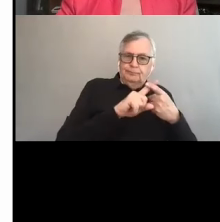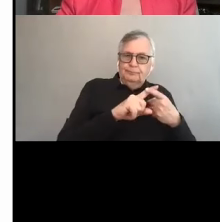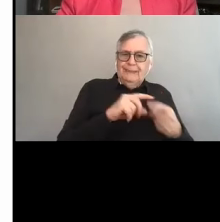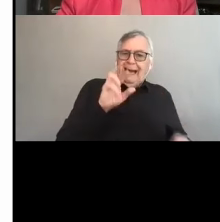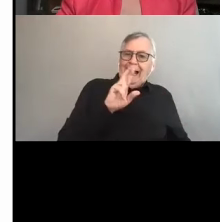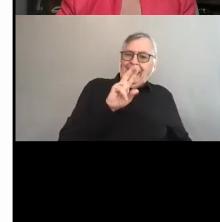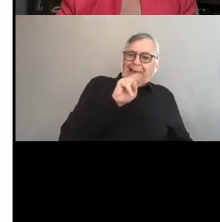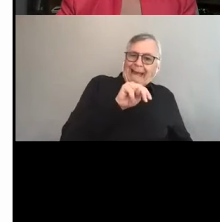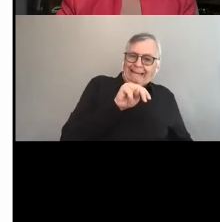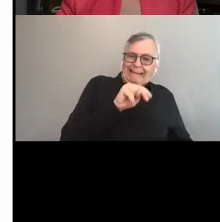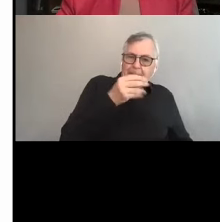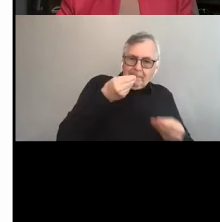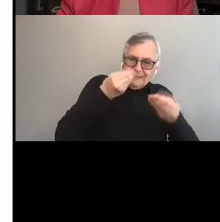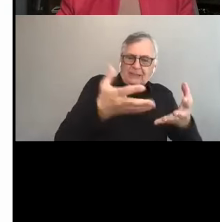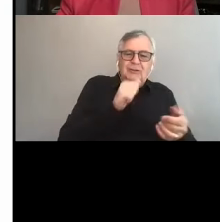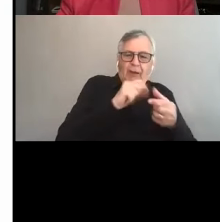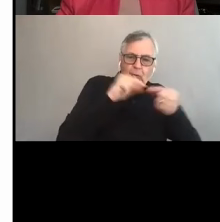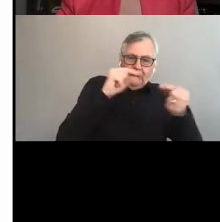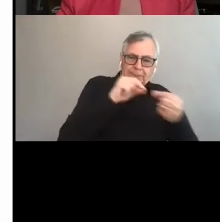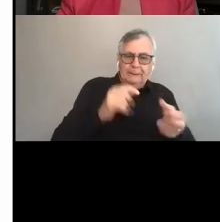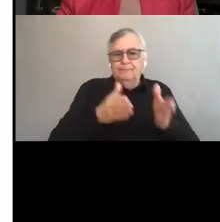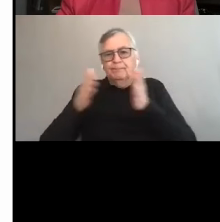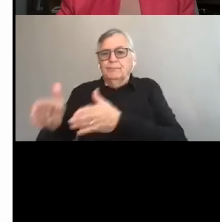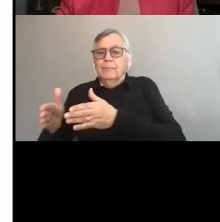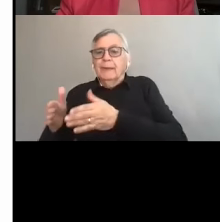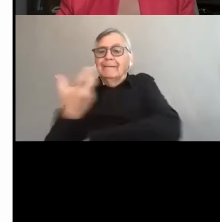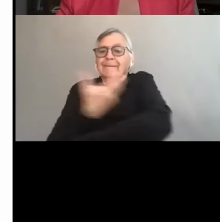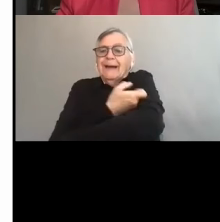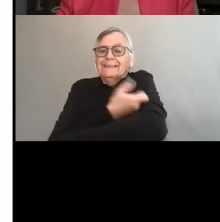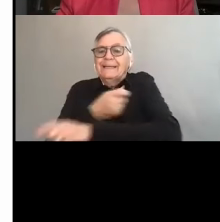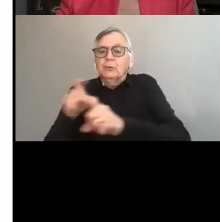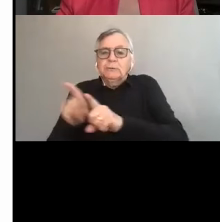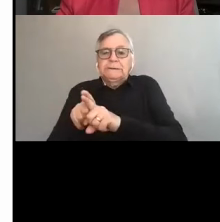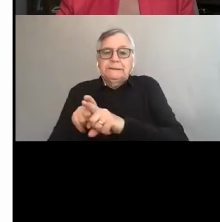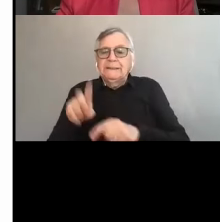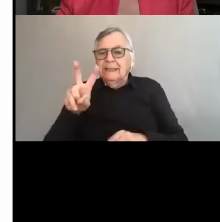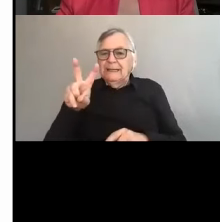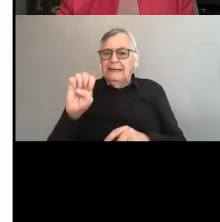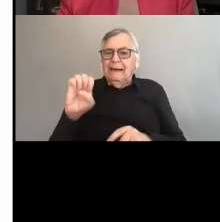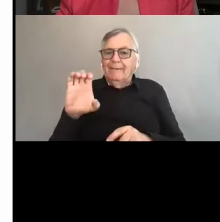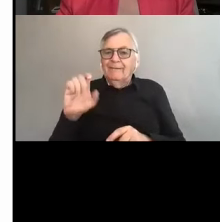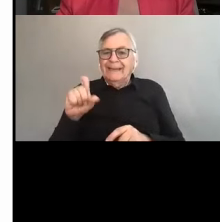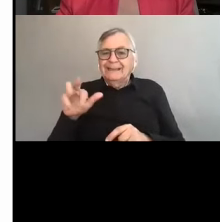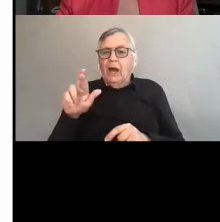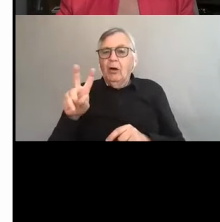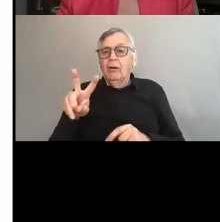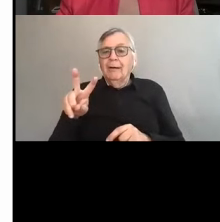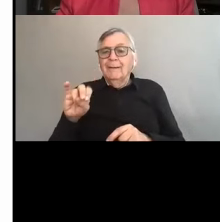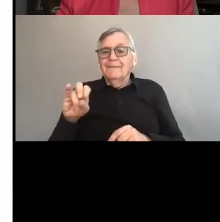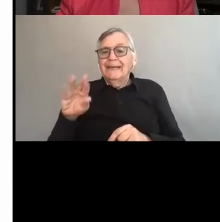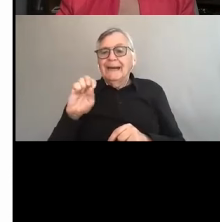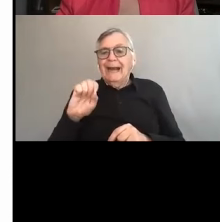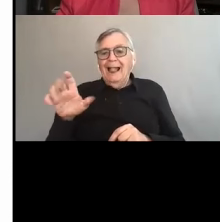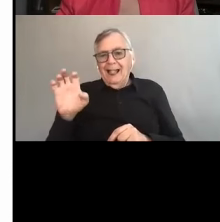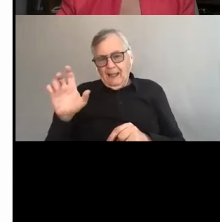ARN messager, je vais y revenir, puis on a des vaccins à vecteur viral, les adénovirus. Ce sont